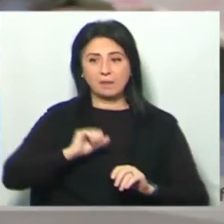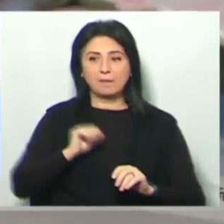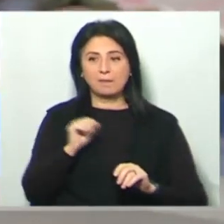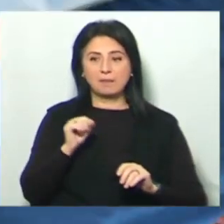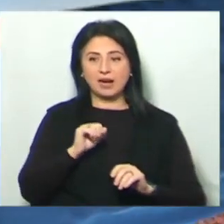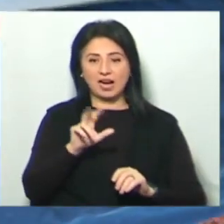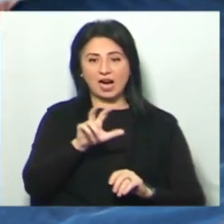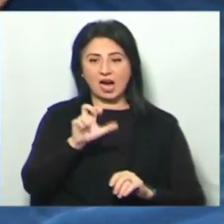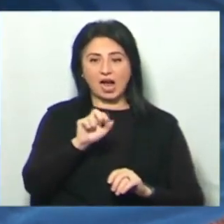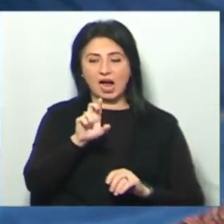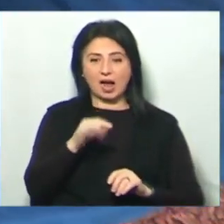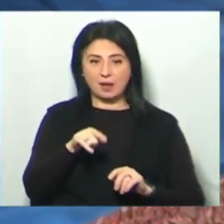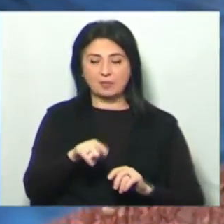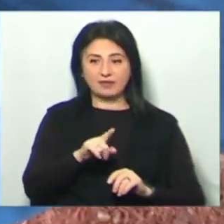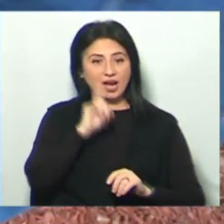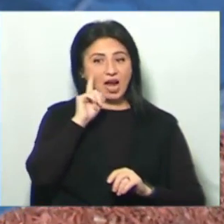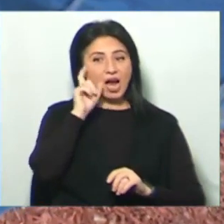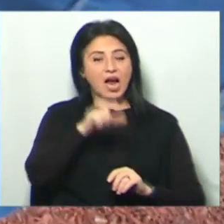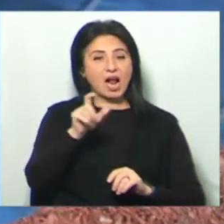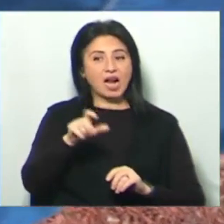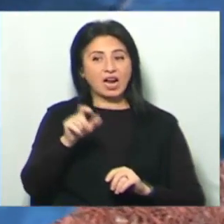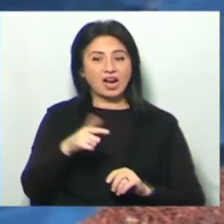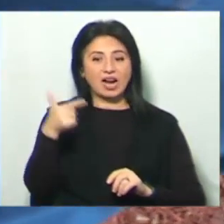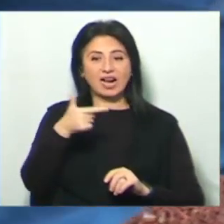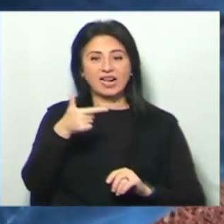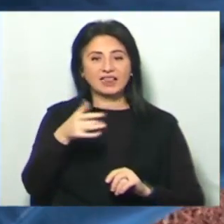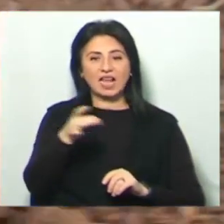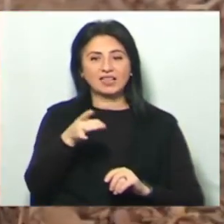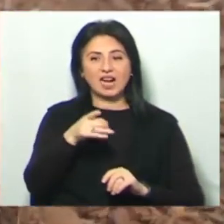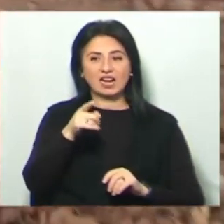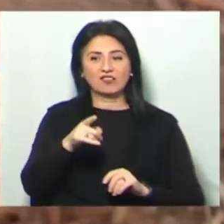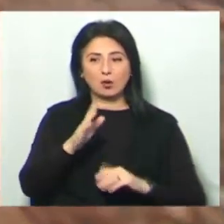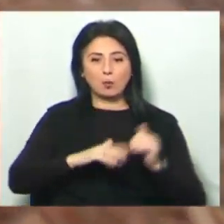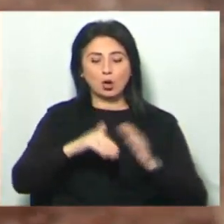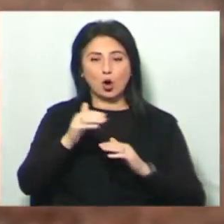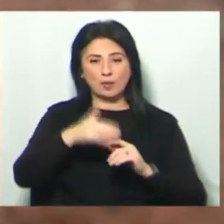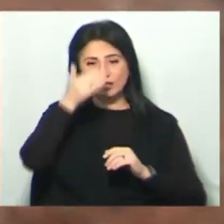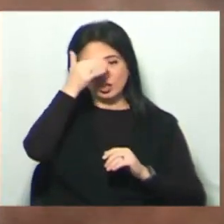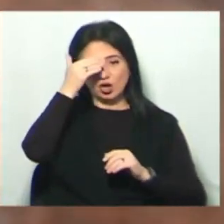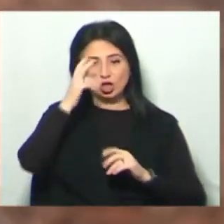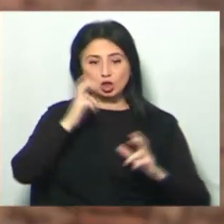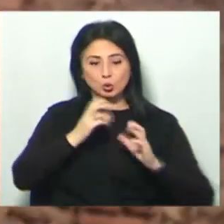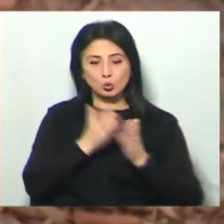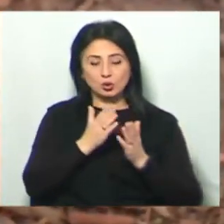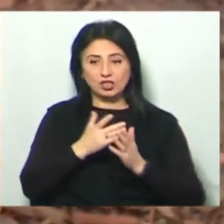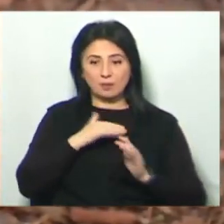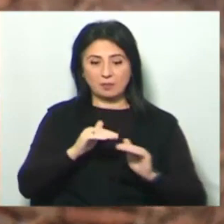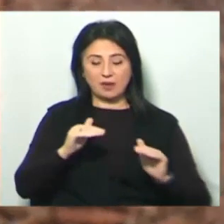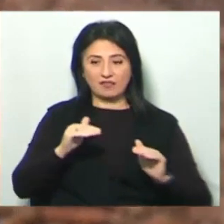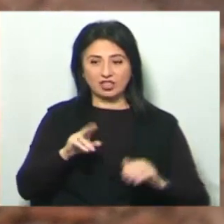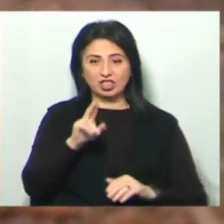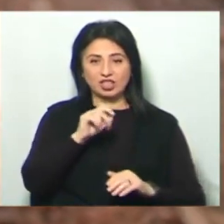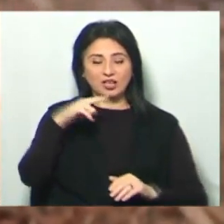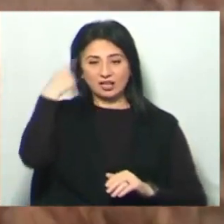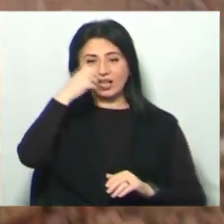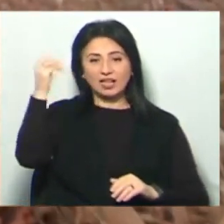მეგობართა ჰაბი, რომელშიც ახალგაზრდები, გლდანის პროფესიული სტუდენტები და ჩვენი მოზარდები, დაუნის